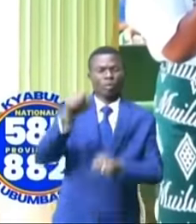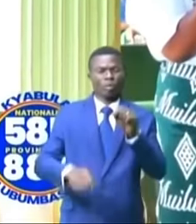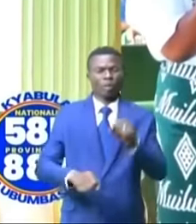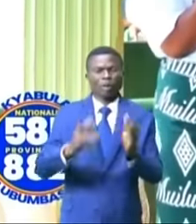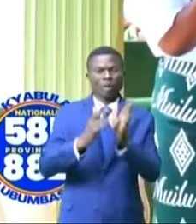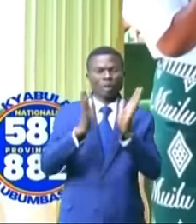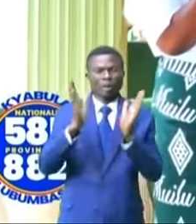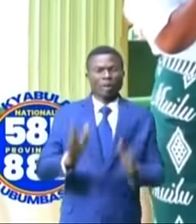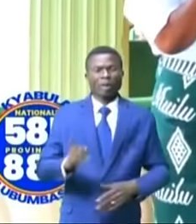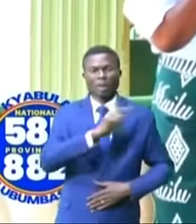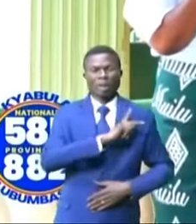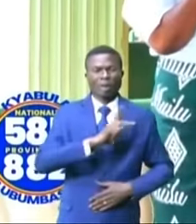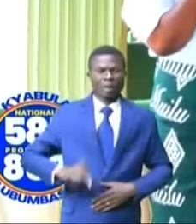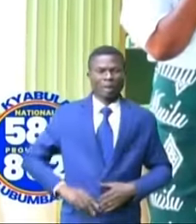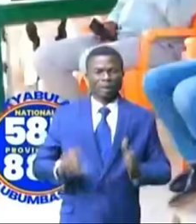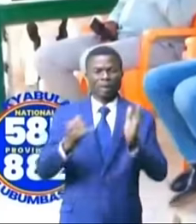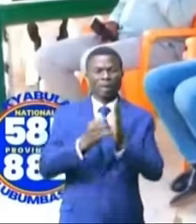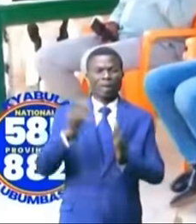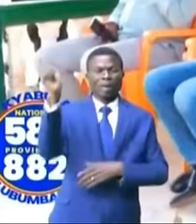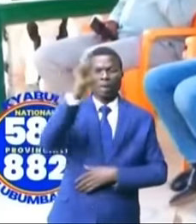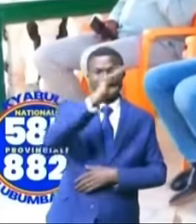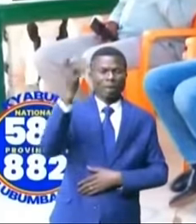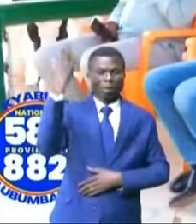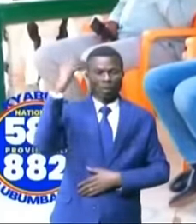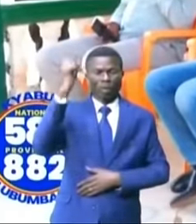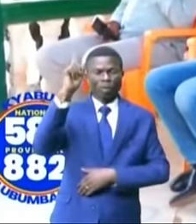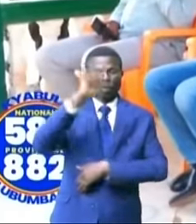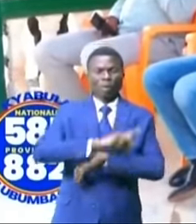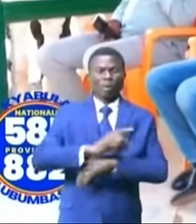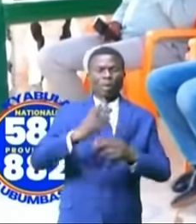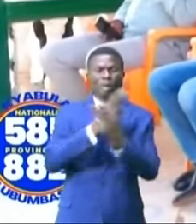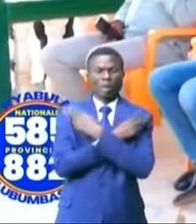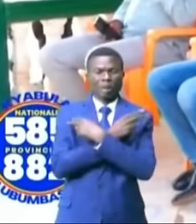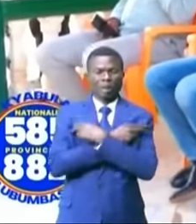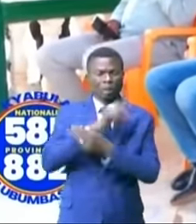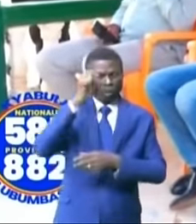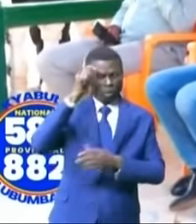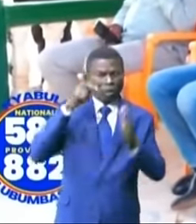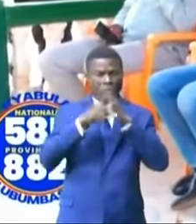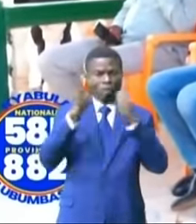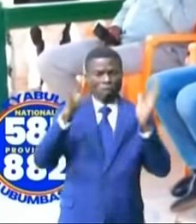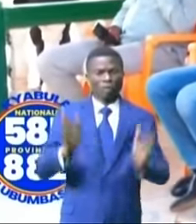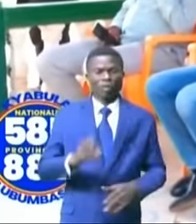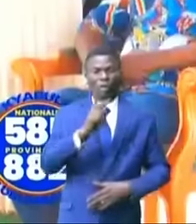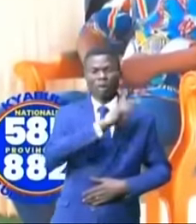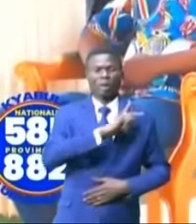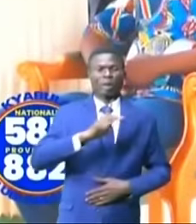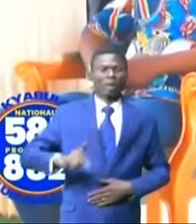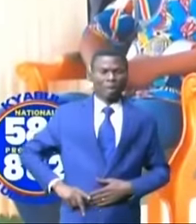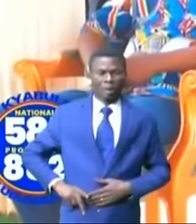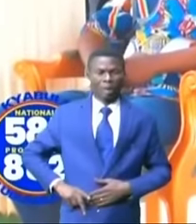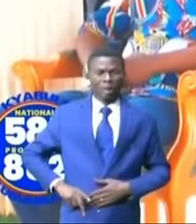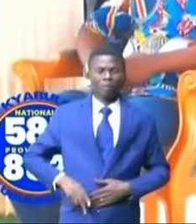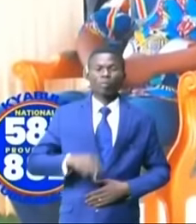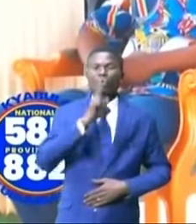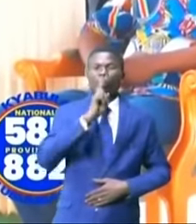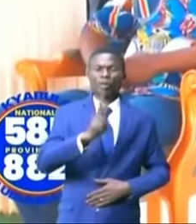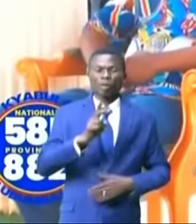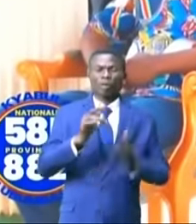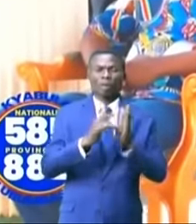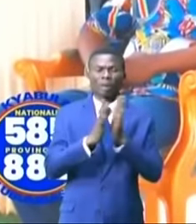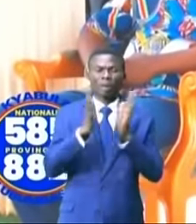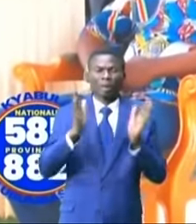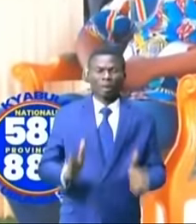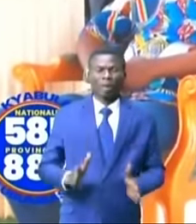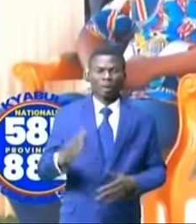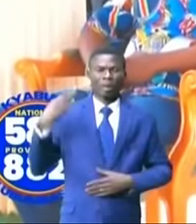de la procession du 6 avril dernier, premier jour férié en mémoire du prophète Simon Kimbangu. En véritable fervent chrétien,